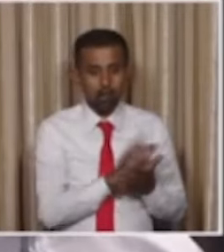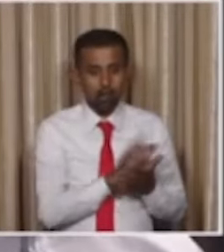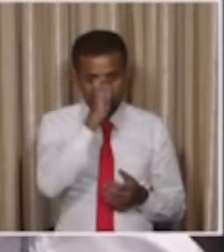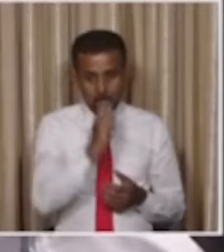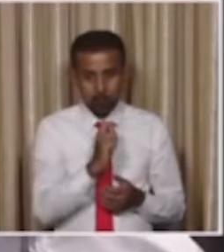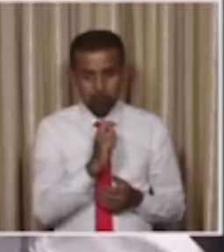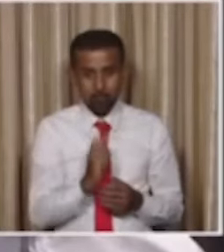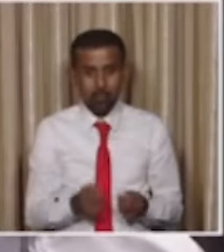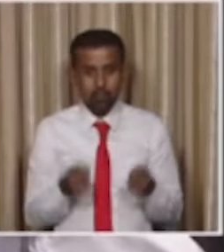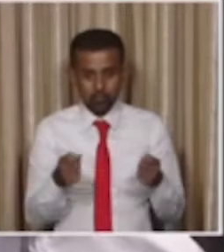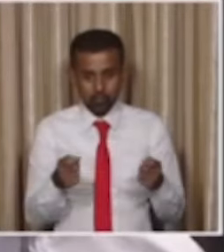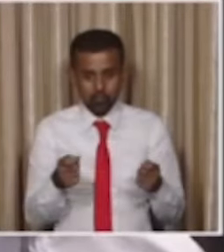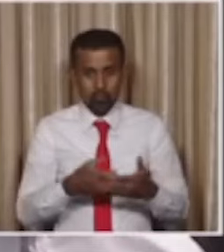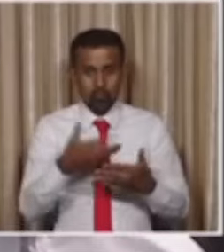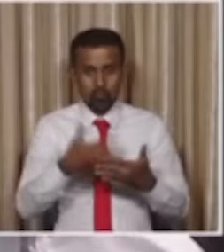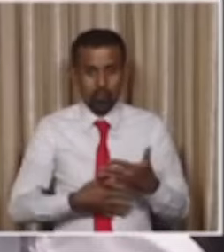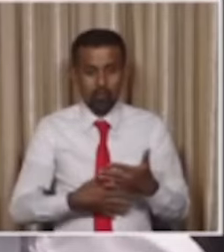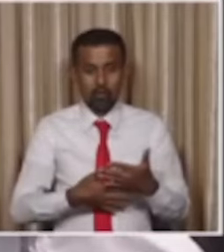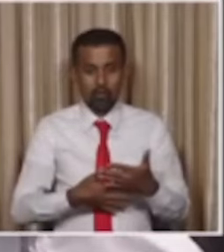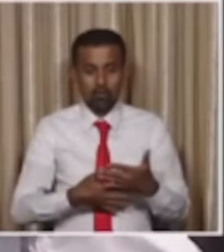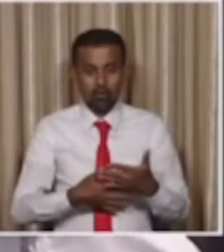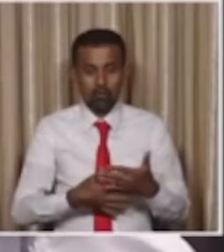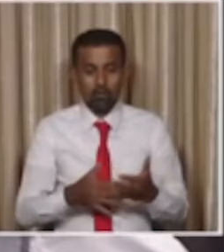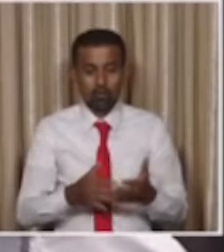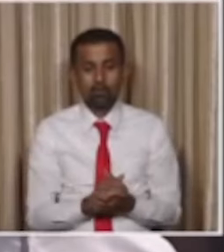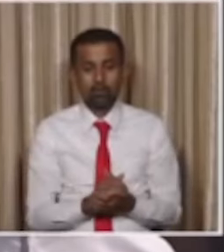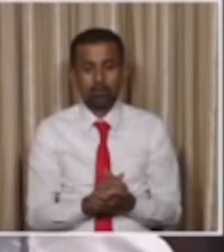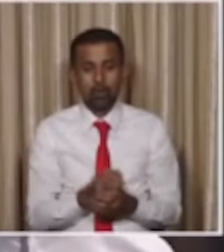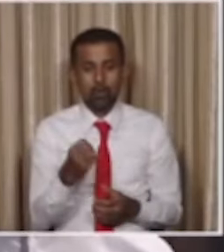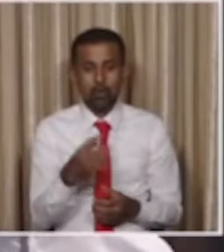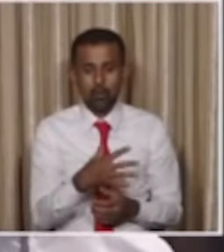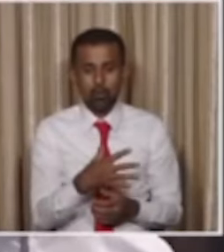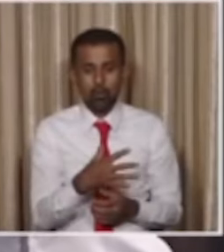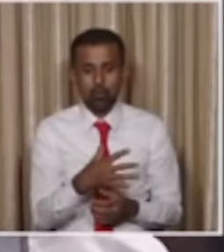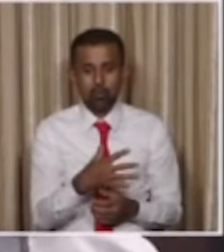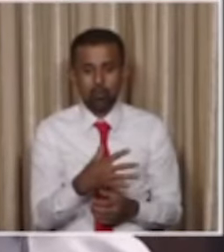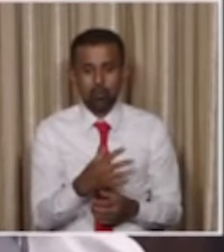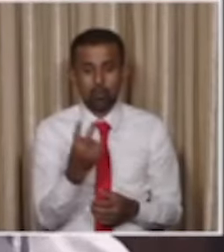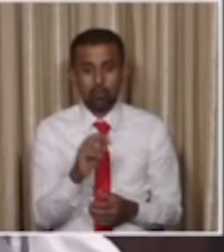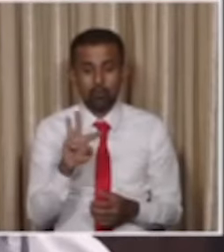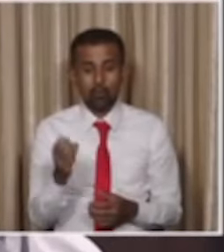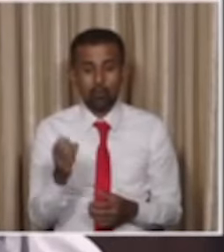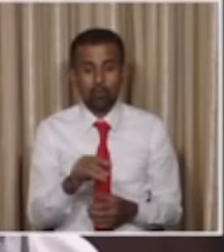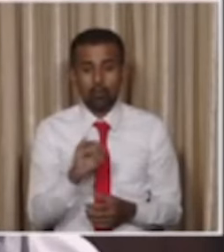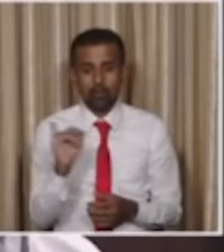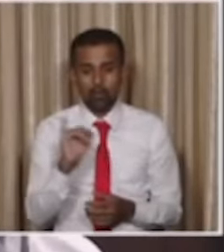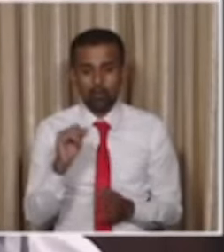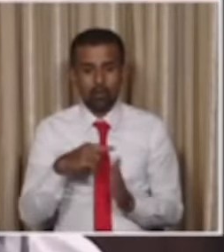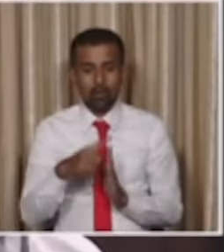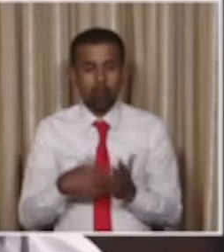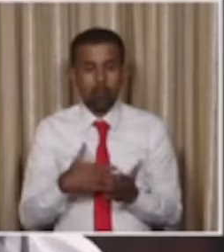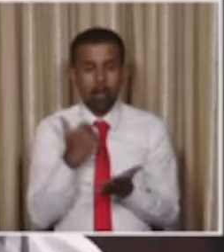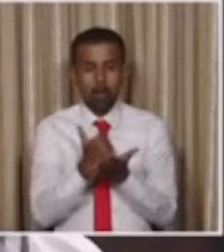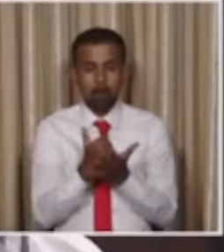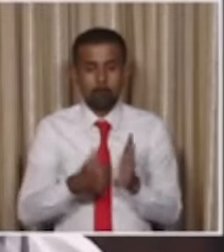මැතිතුමා ඉදිරිපත් කරපු මේ වාර්තාවේ විශේෂයෙන්ම අංක 2023 අංක 16 දරන ශ්‍රී ලංකා මහ